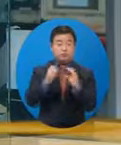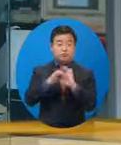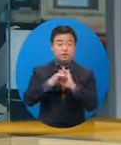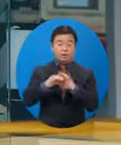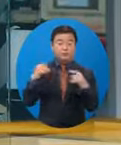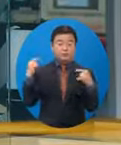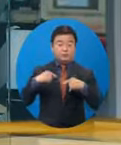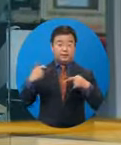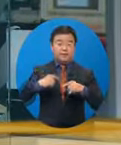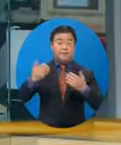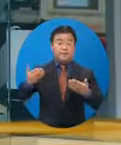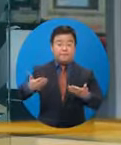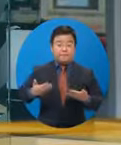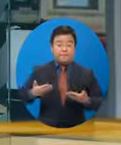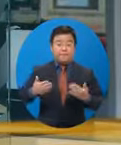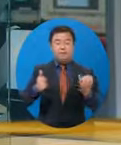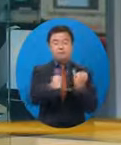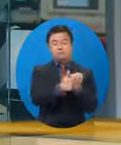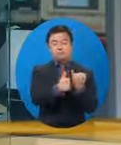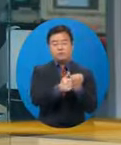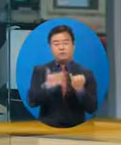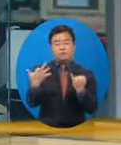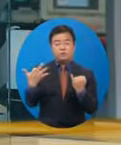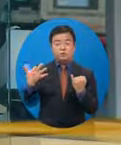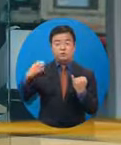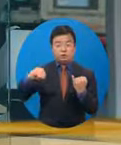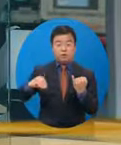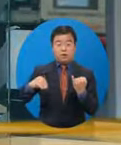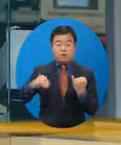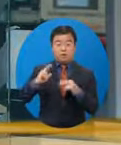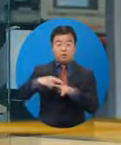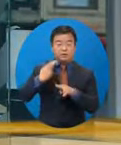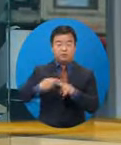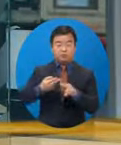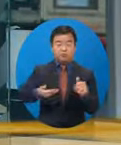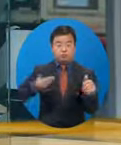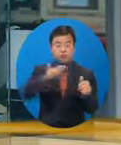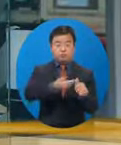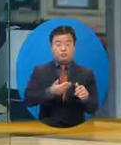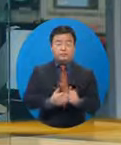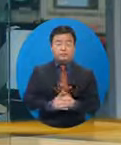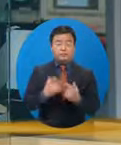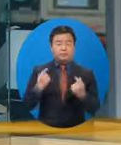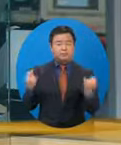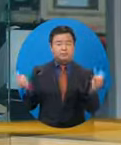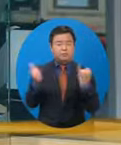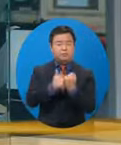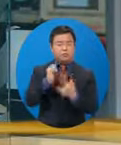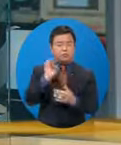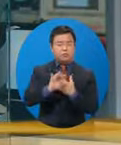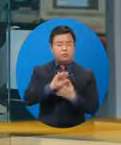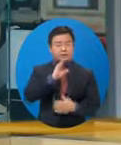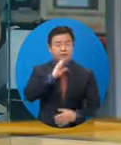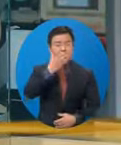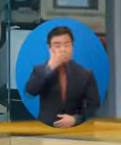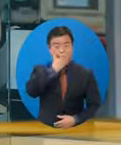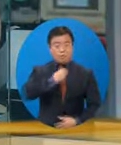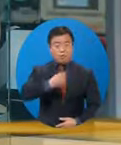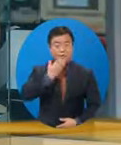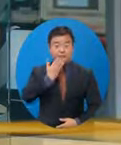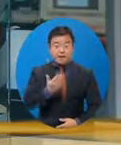커플들에게 19만 원 상당의 상품권을 지급하는 건데요. 이렇게 결혼하면 정말 행복해질 수